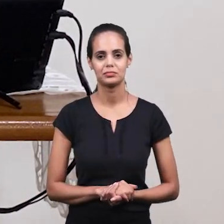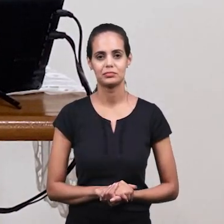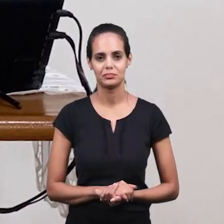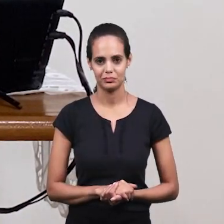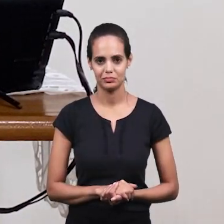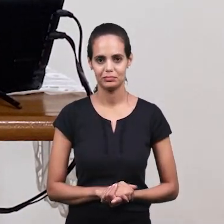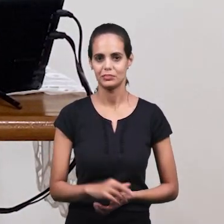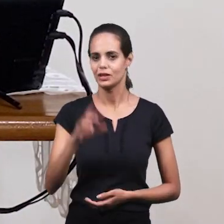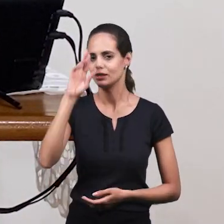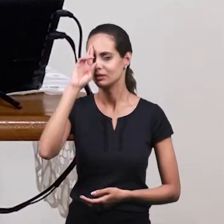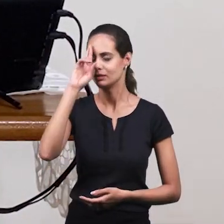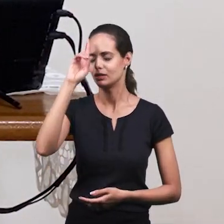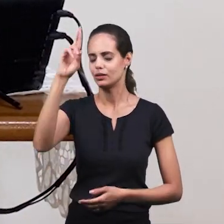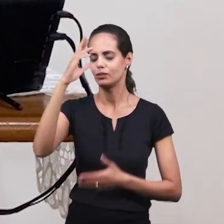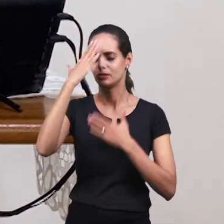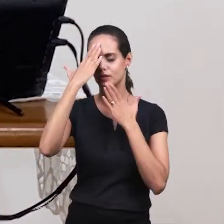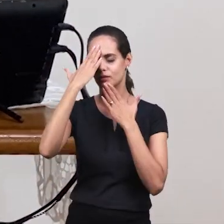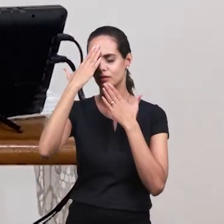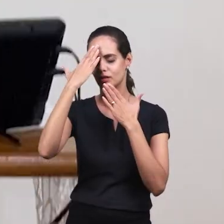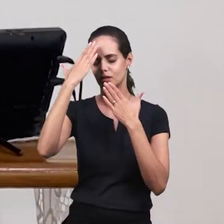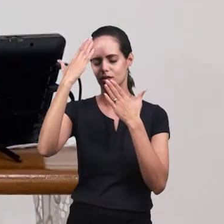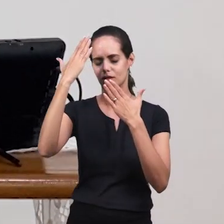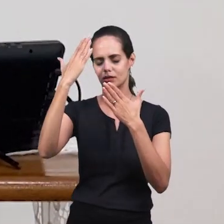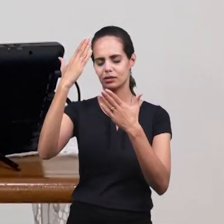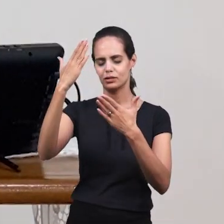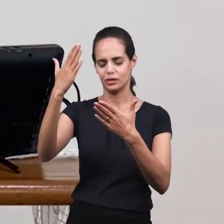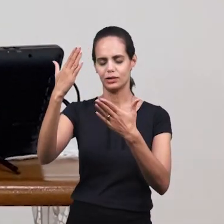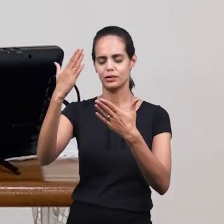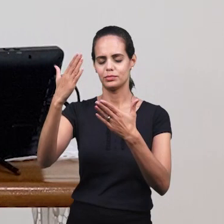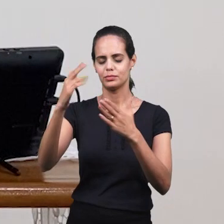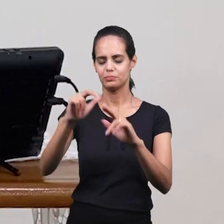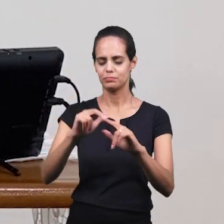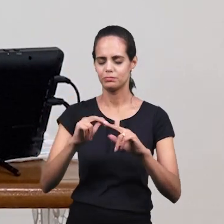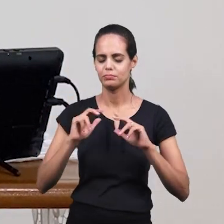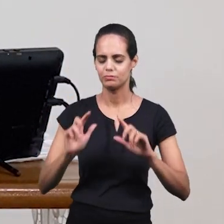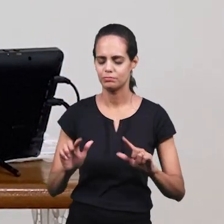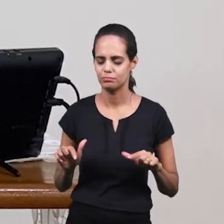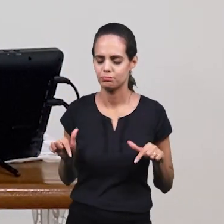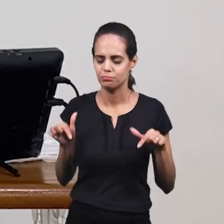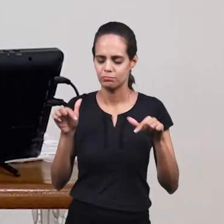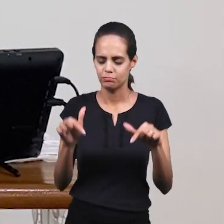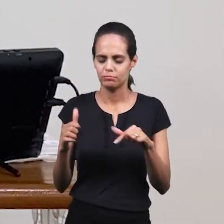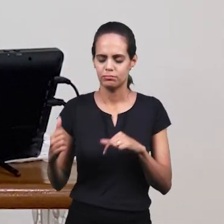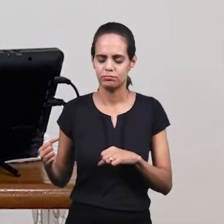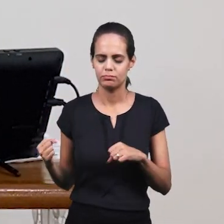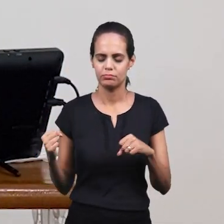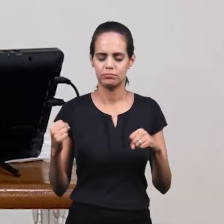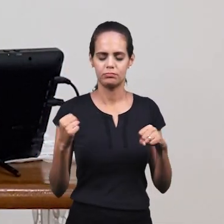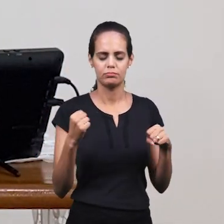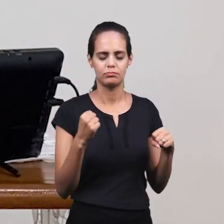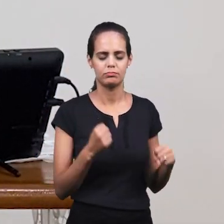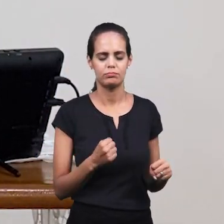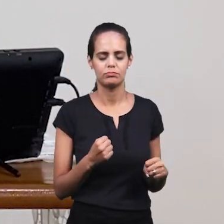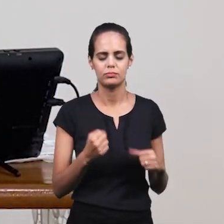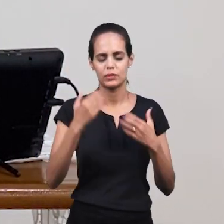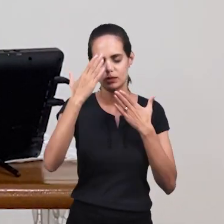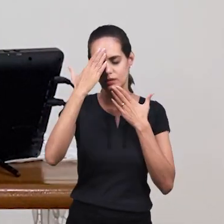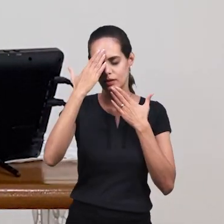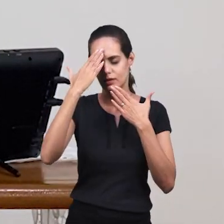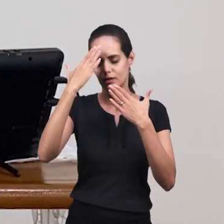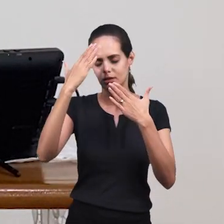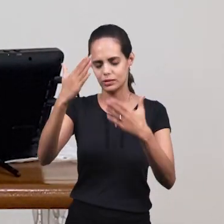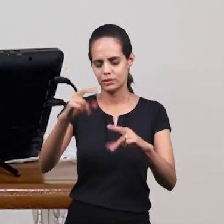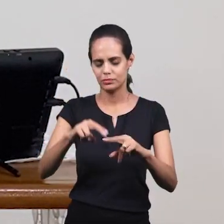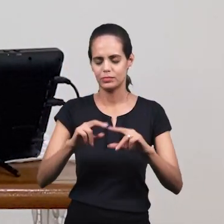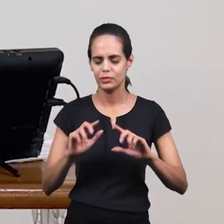Seigneur, nous glorifions ton nom pour tes faits puissants. Nous glorifions ton nom pour les actions